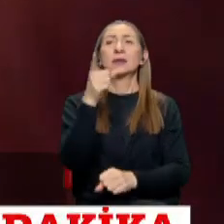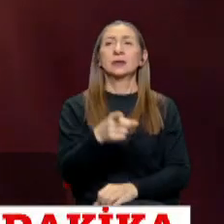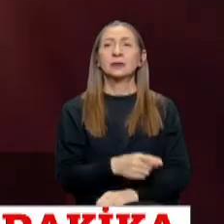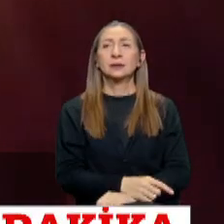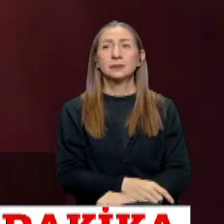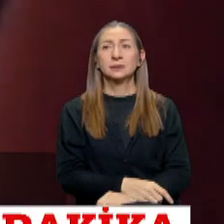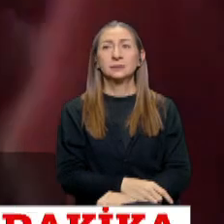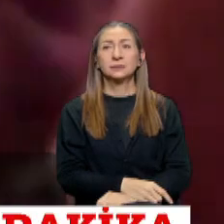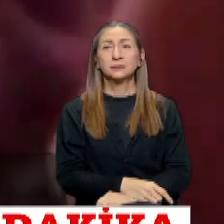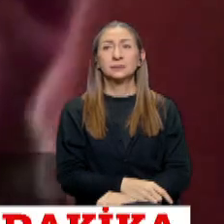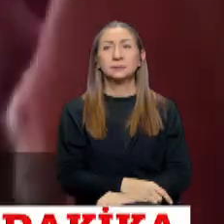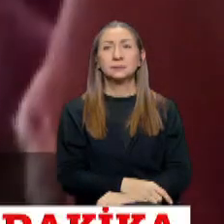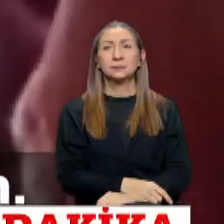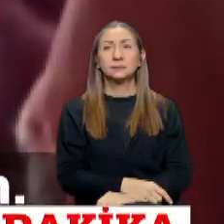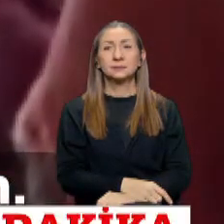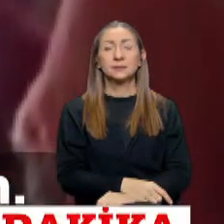çıktın.